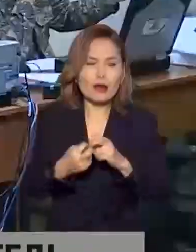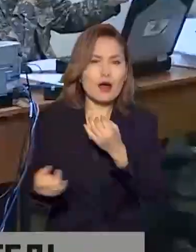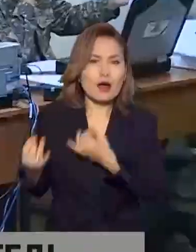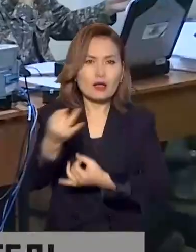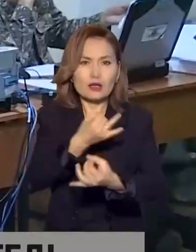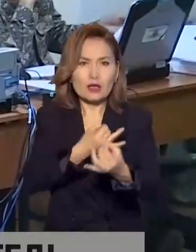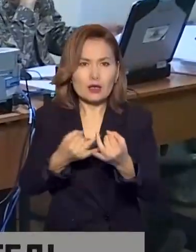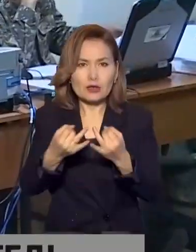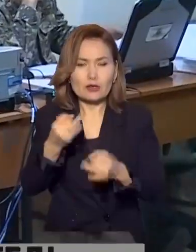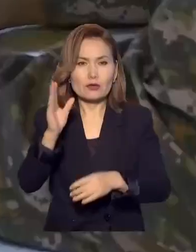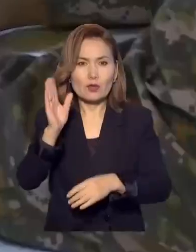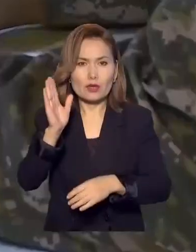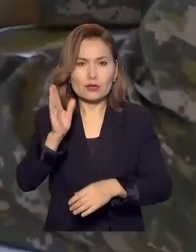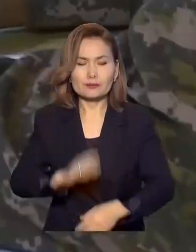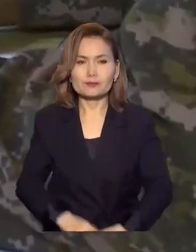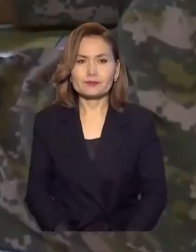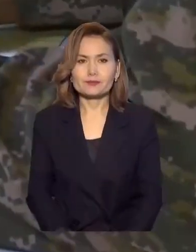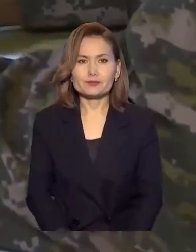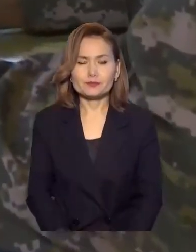мәселелерді талқылайды.